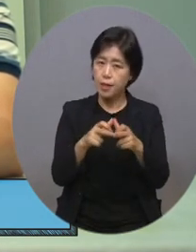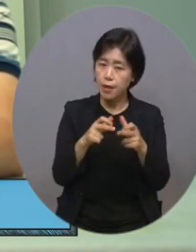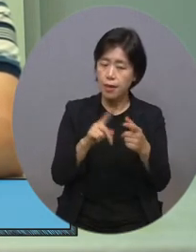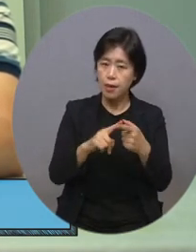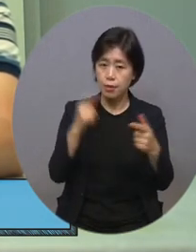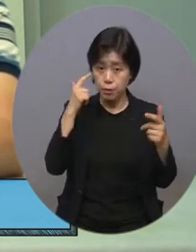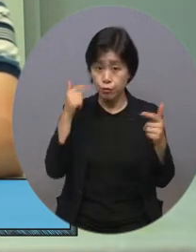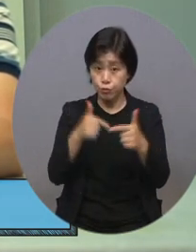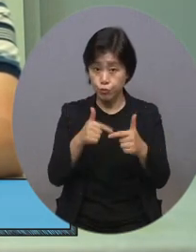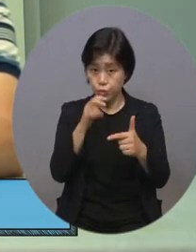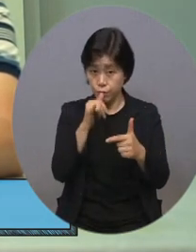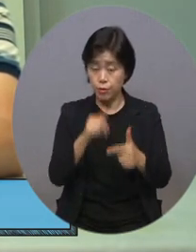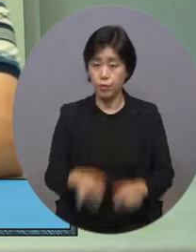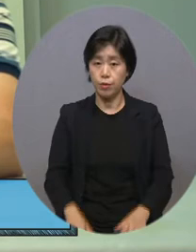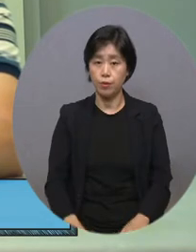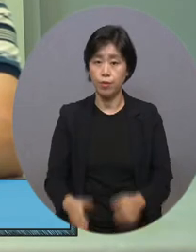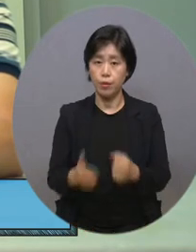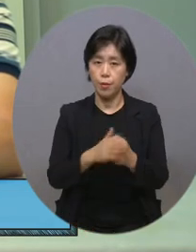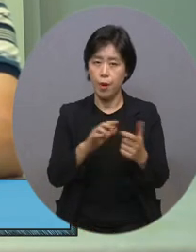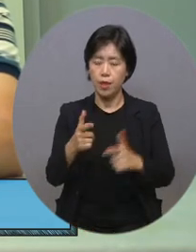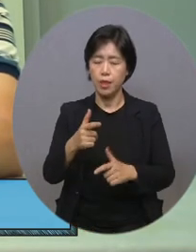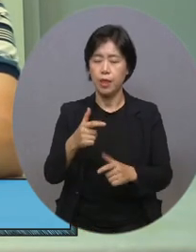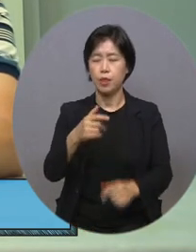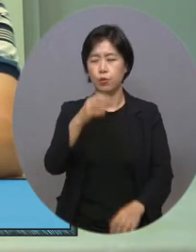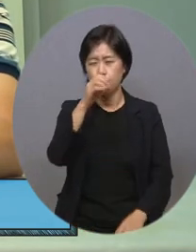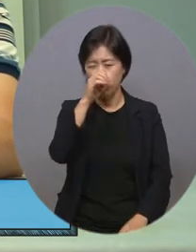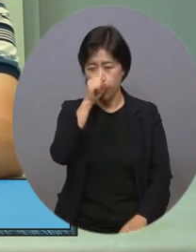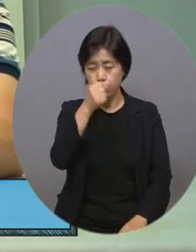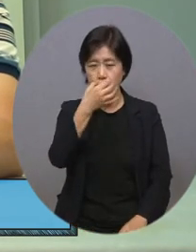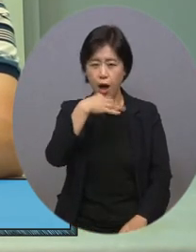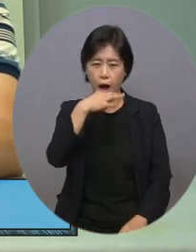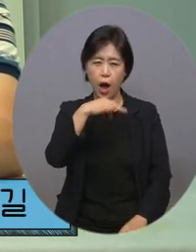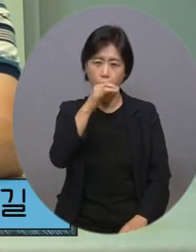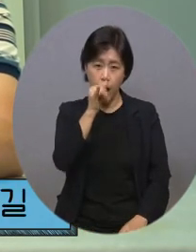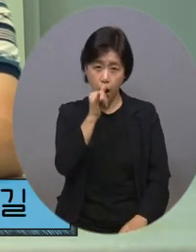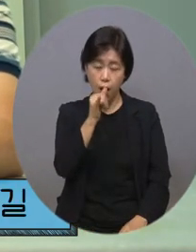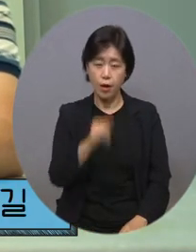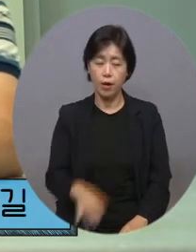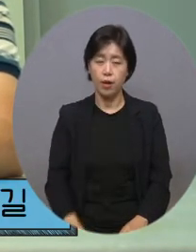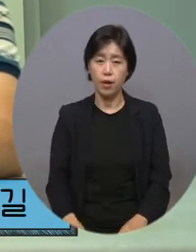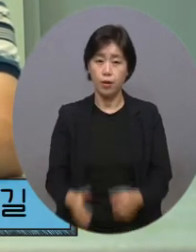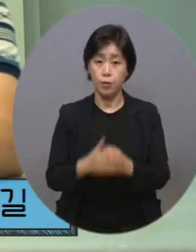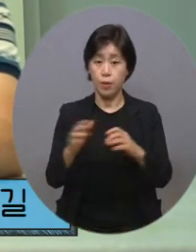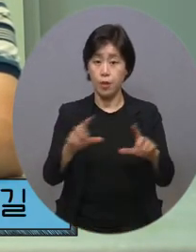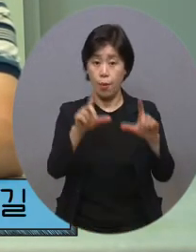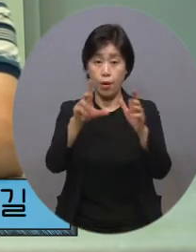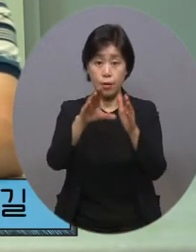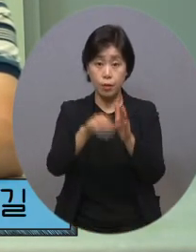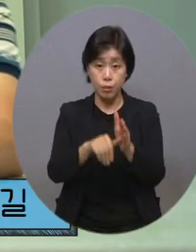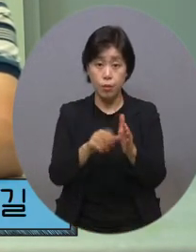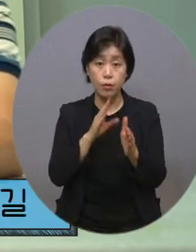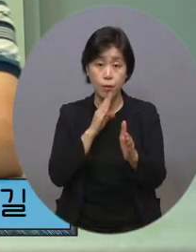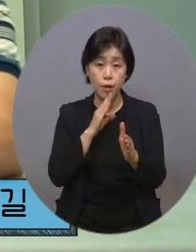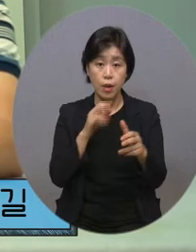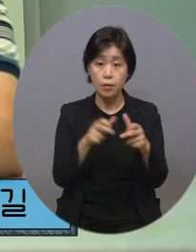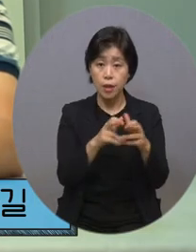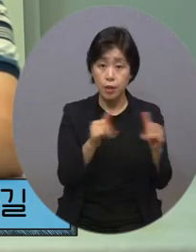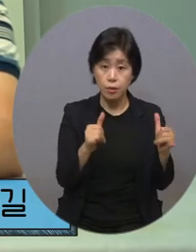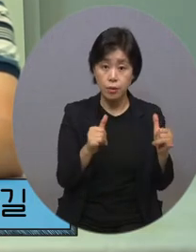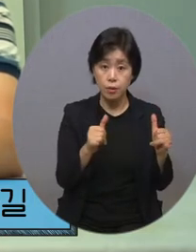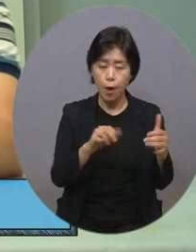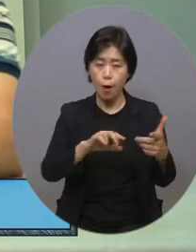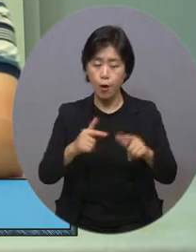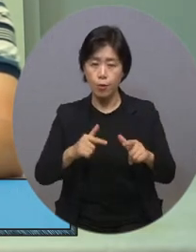더 긍정적인 효과와 긍정적인 반응들이 많이 일어나서 생활에서도 실제로 장애인들이 많은